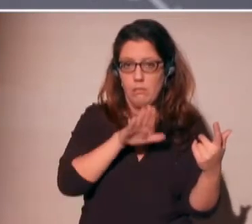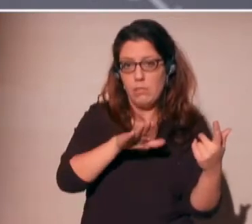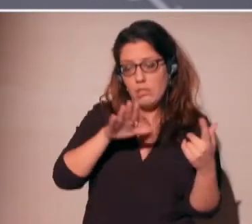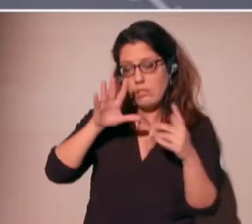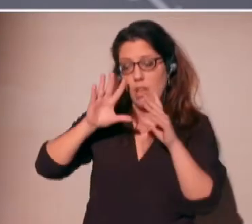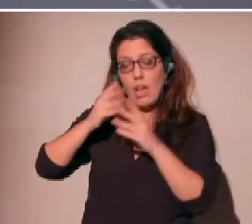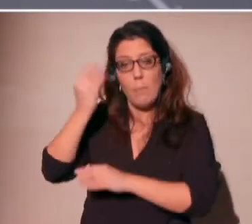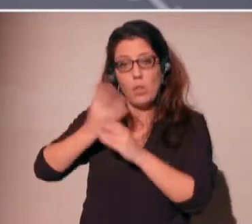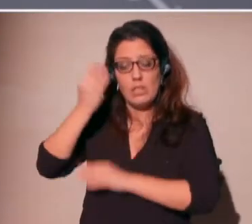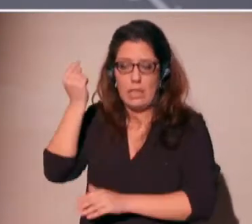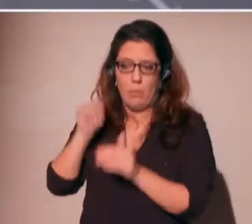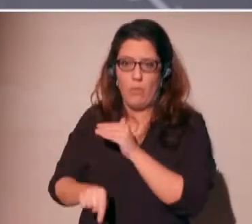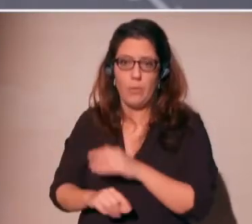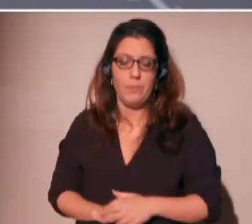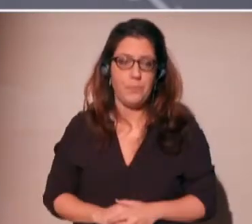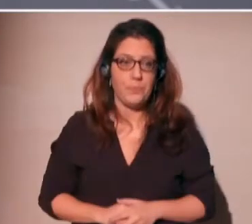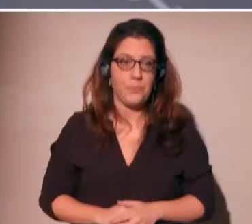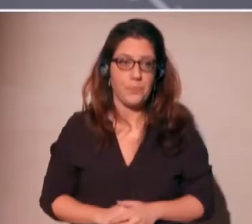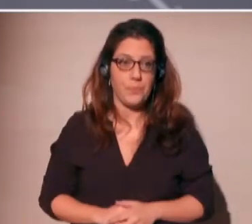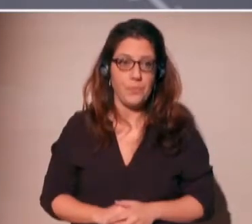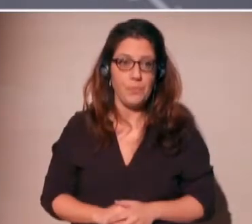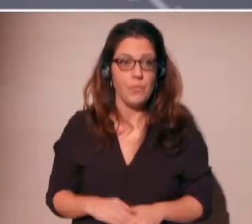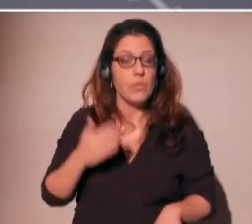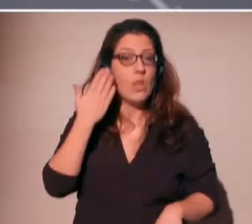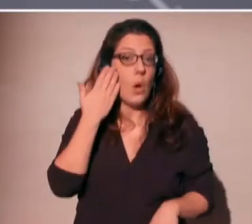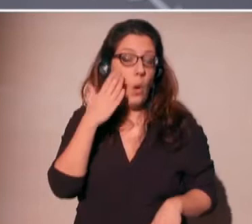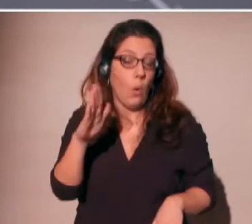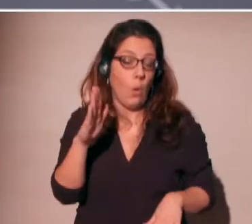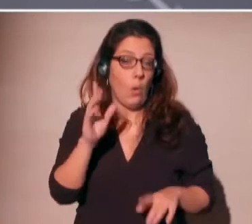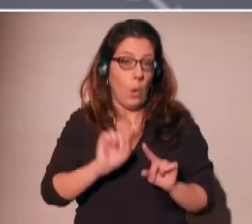profond. Autre capacité qui semble